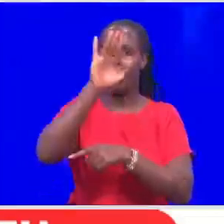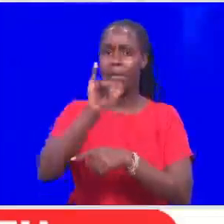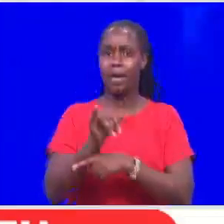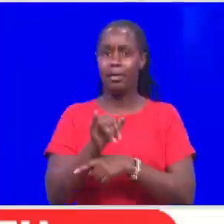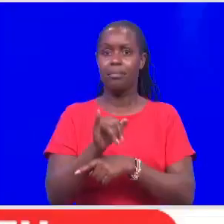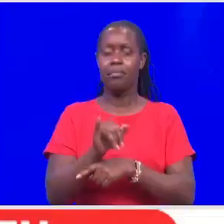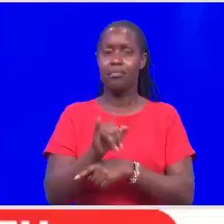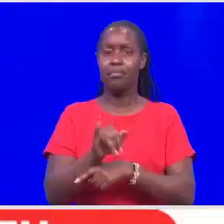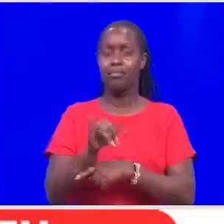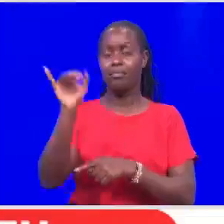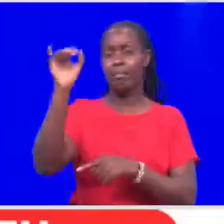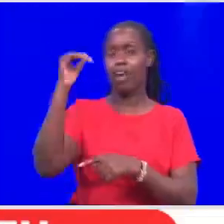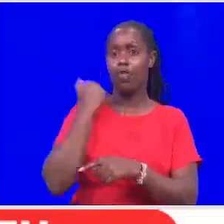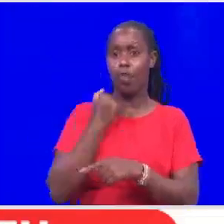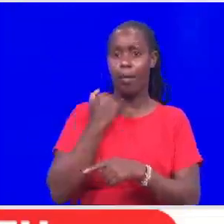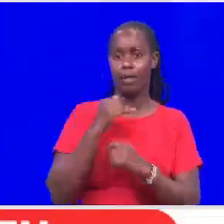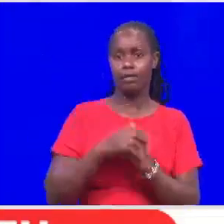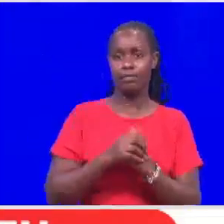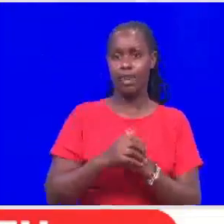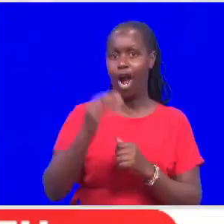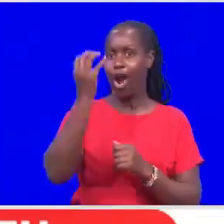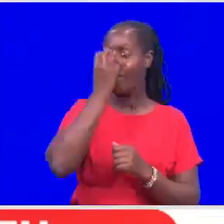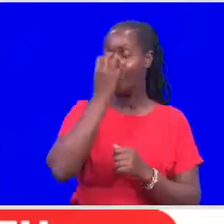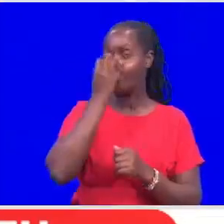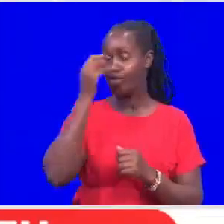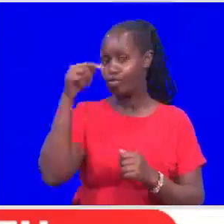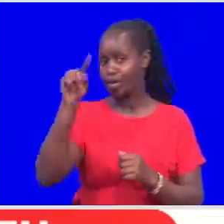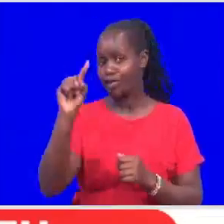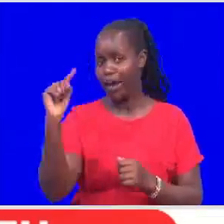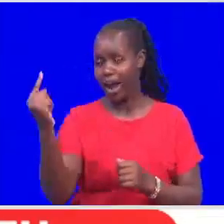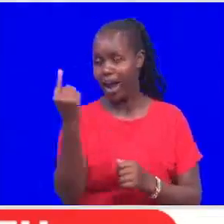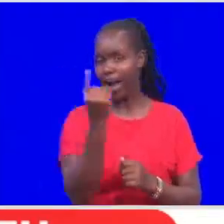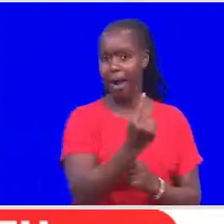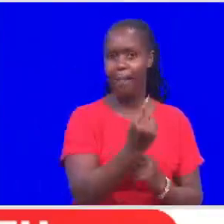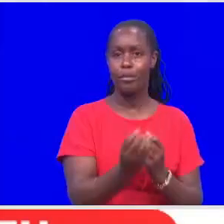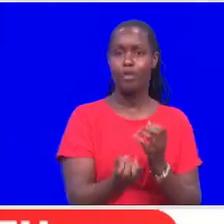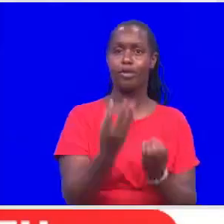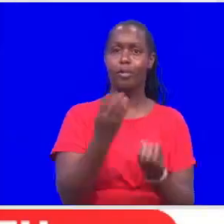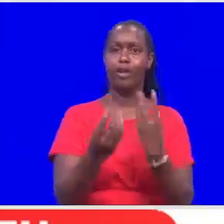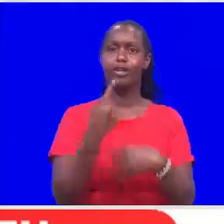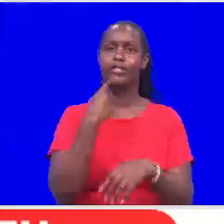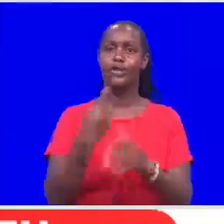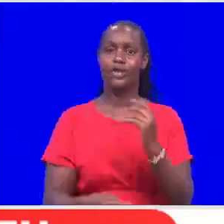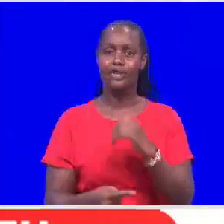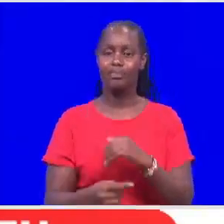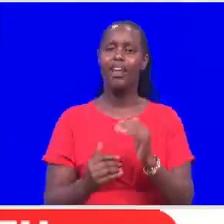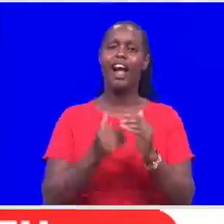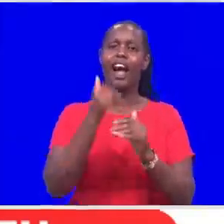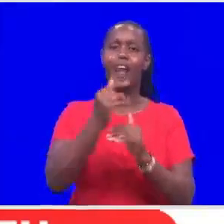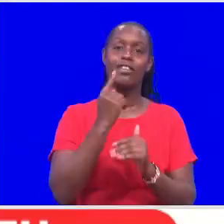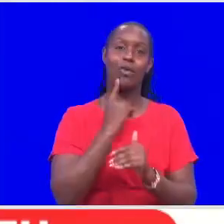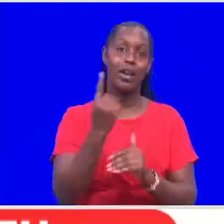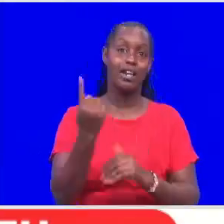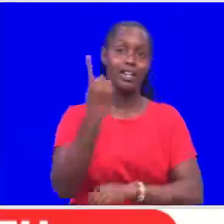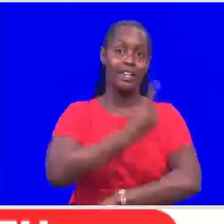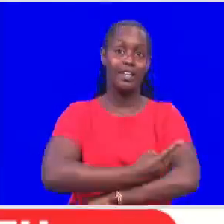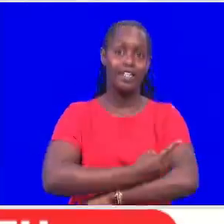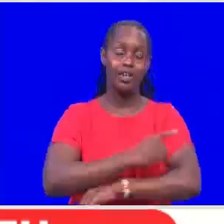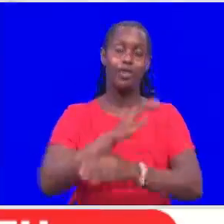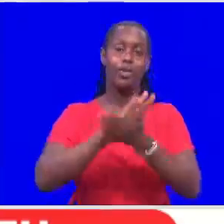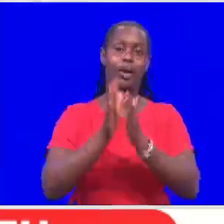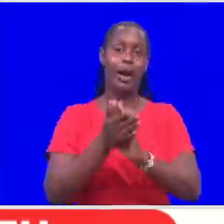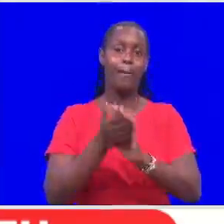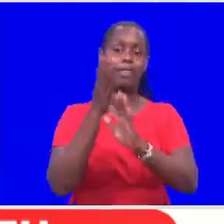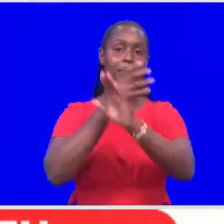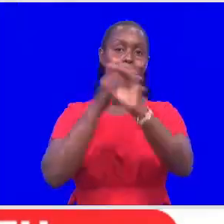Mheshimiwa Ruto, wewe ulikuja Baringo siku ile ukasema within 100 days baada kuchukua serikali mambo ya